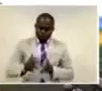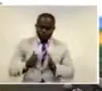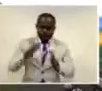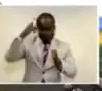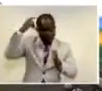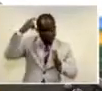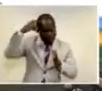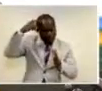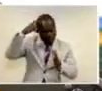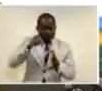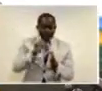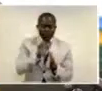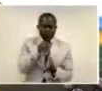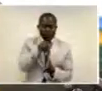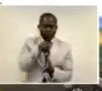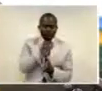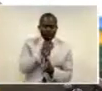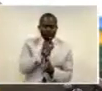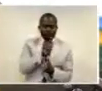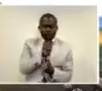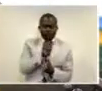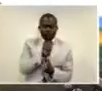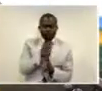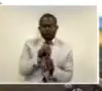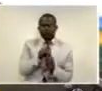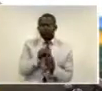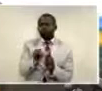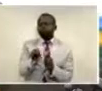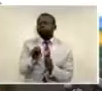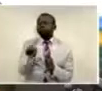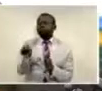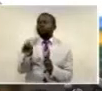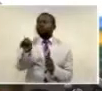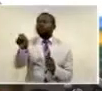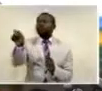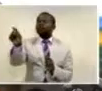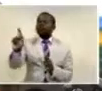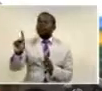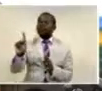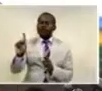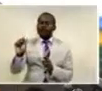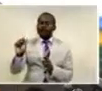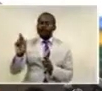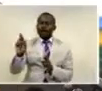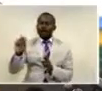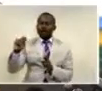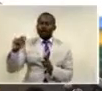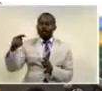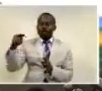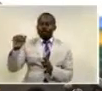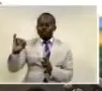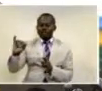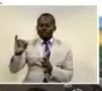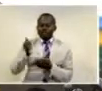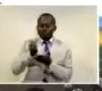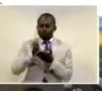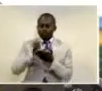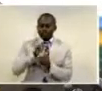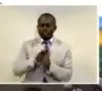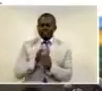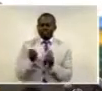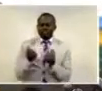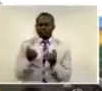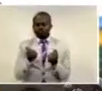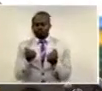Karongi uyu muhanda ukaba udufasha mu buhahirane bukomeye n'uturere tugize intara y'Iburengerazuba twose